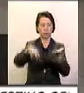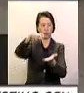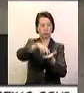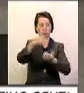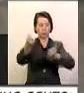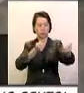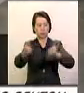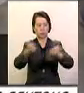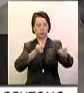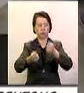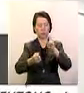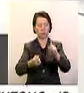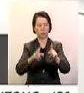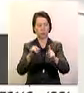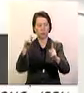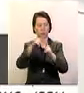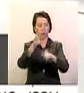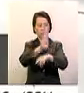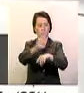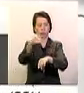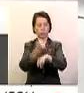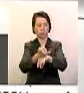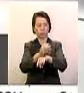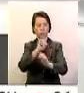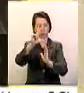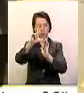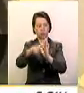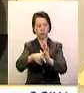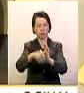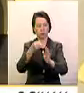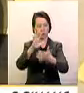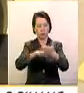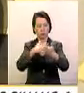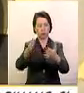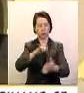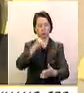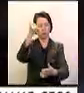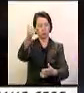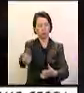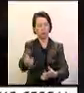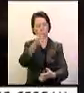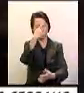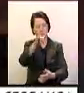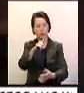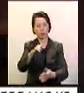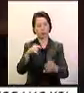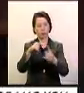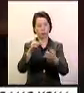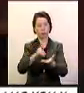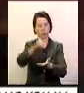kereta Proton X70 menuju ke Bukit Jalil dan kemudiannya dijadual meneruskan perjalanan ke Dataran